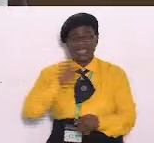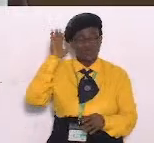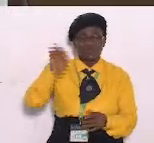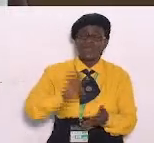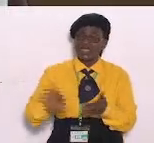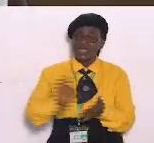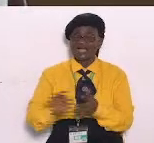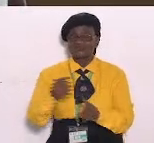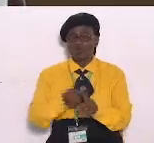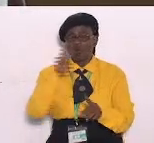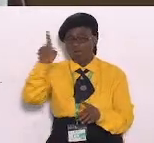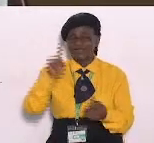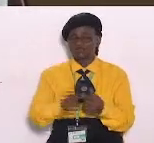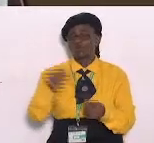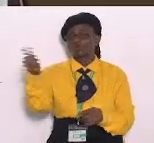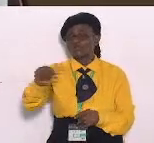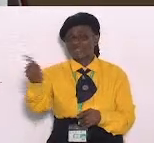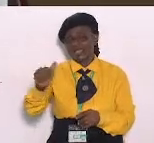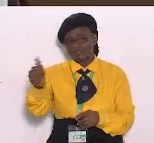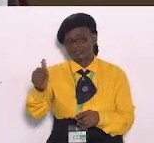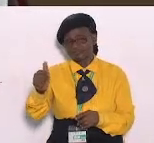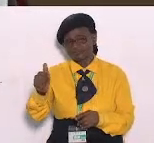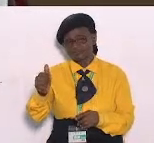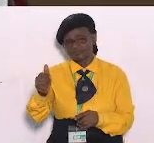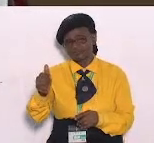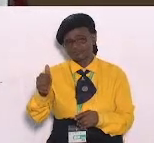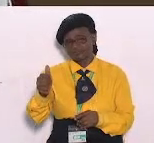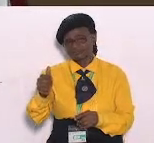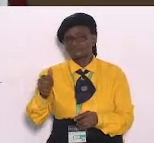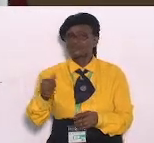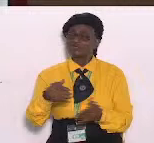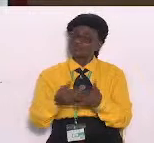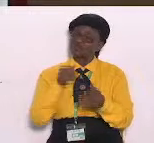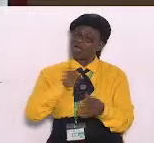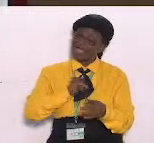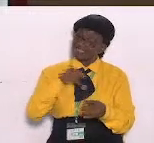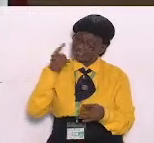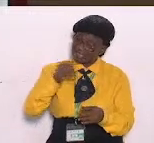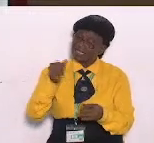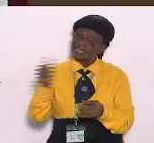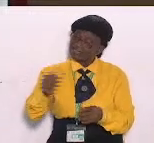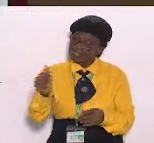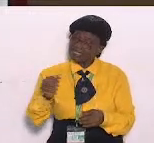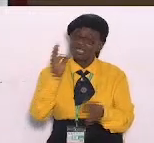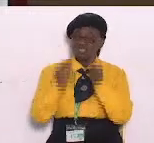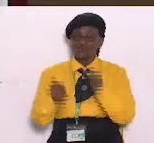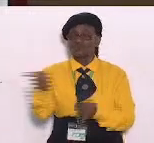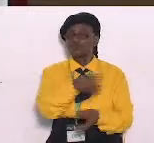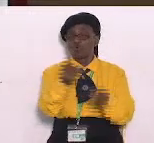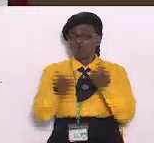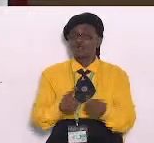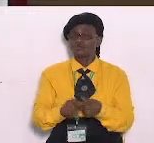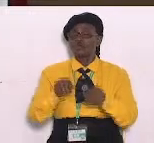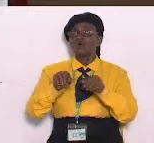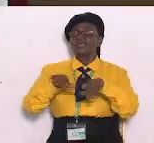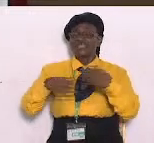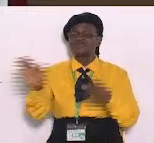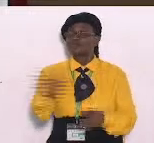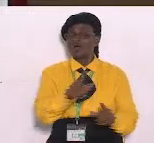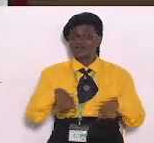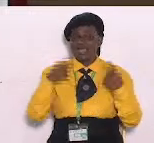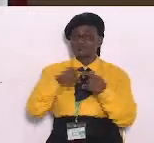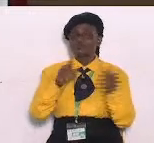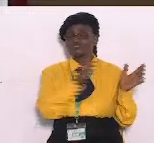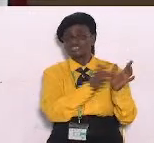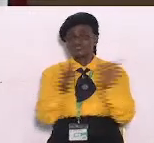vous donne à Jésus et vous aurez la miséricorde vous voulez donner